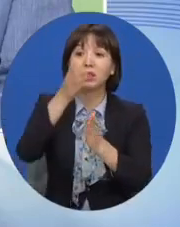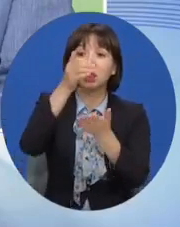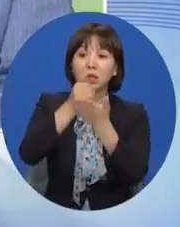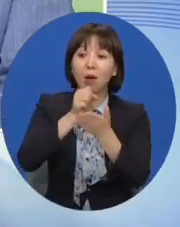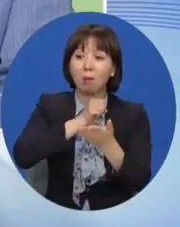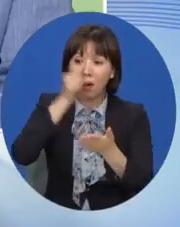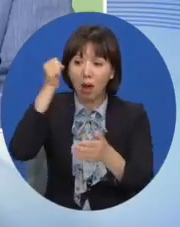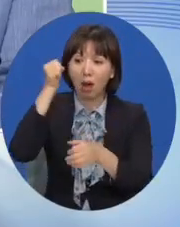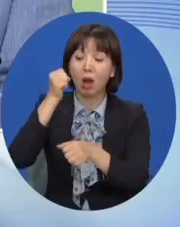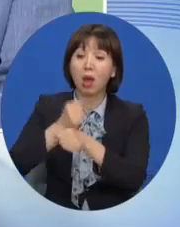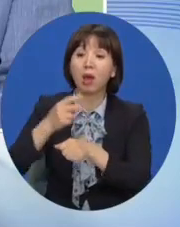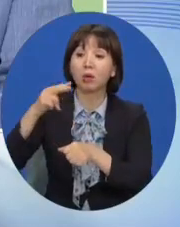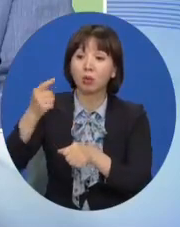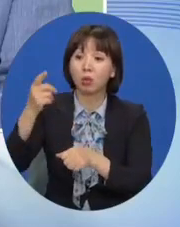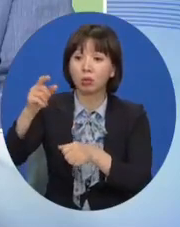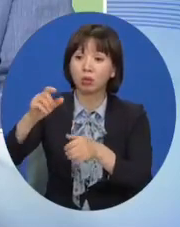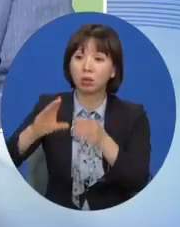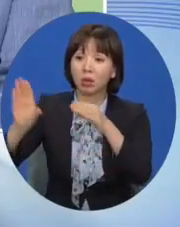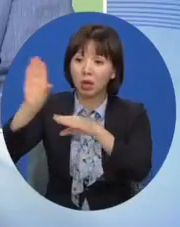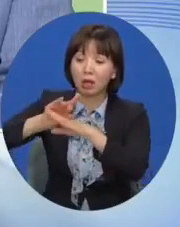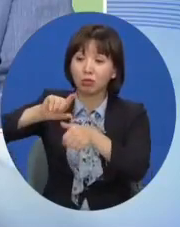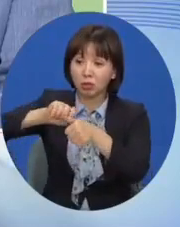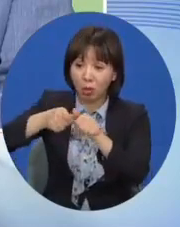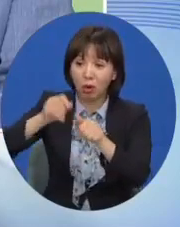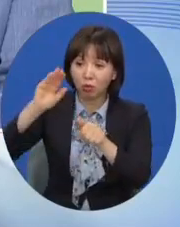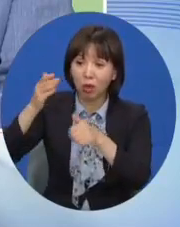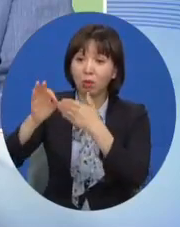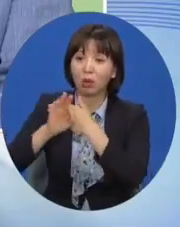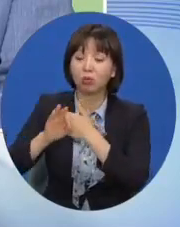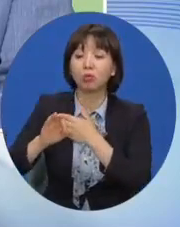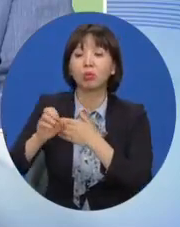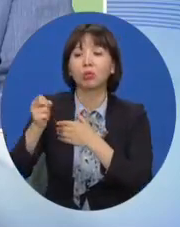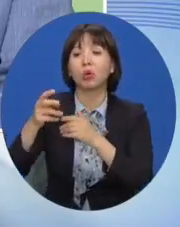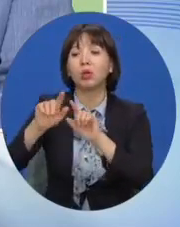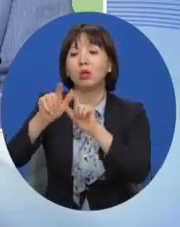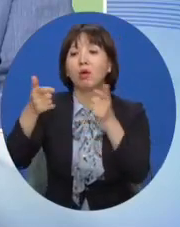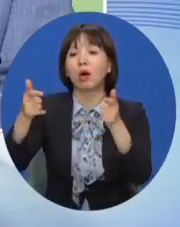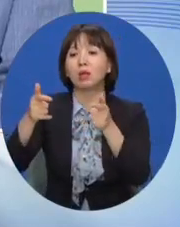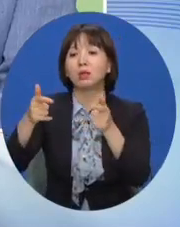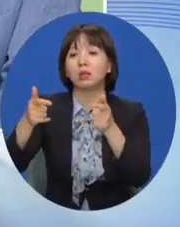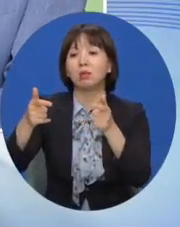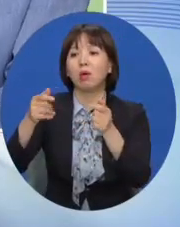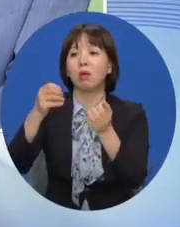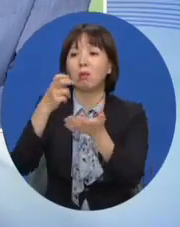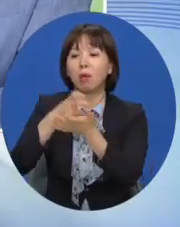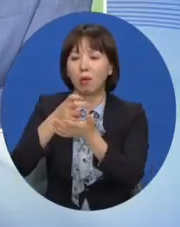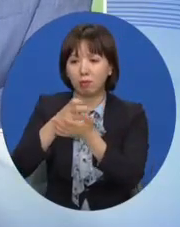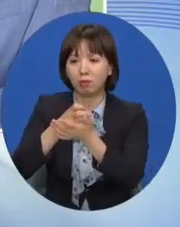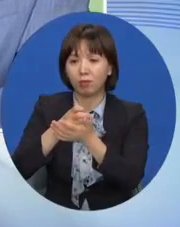당선된다 하더라도 이런 가정처분이 되면은 참 여러 가지 형법을 오르다가